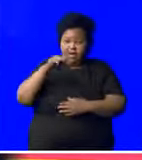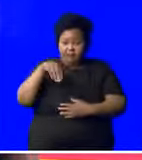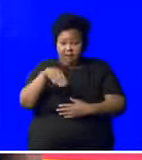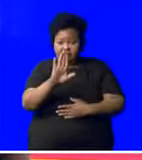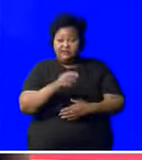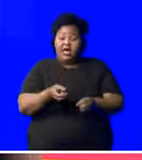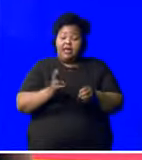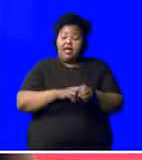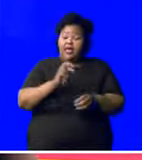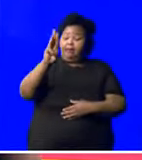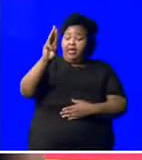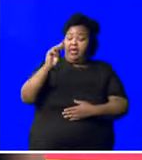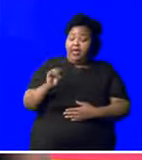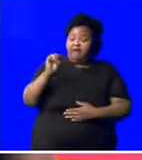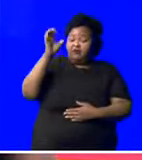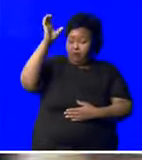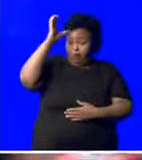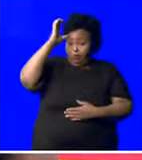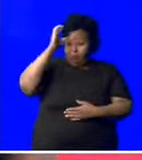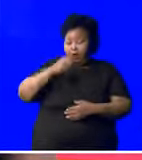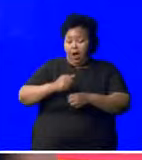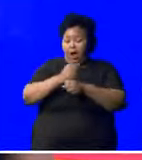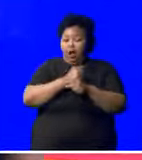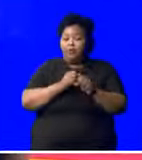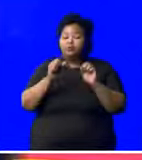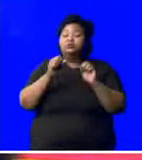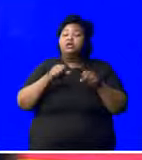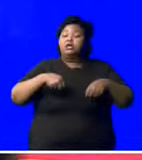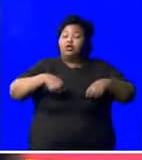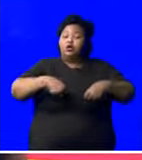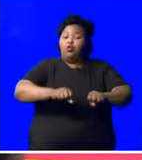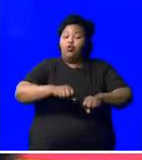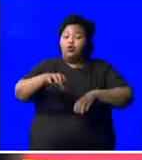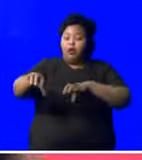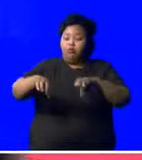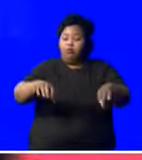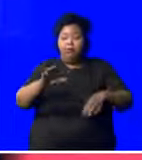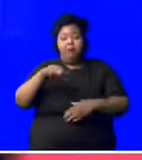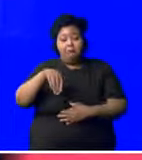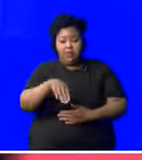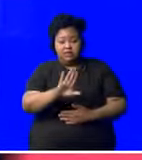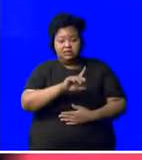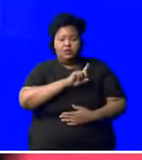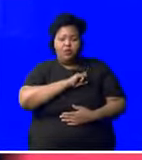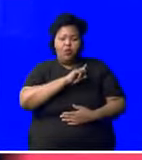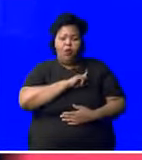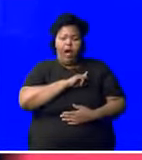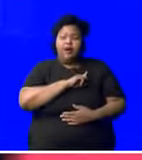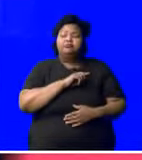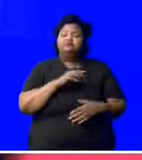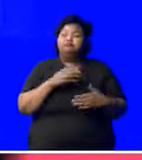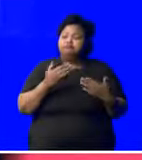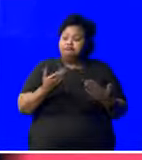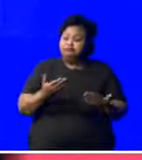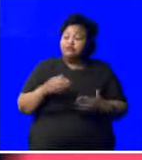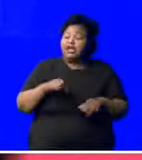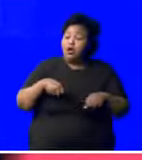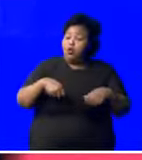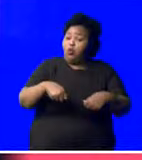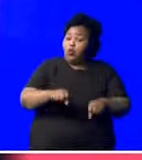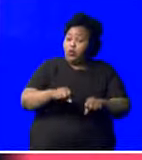naleti ngudla ngoba leti ngudla tethu tifela kwengutsi tefika ngemuntu